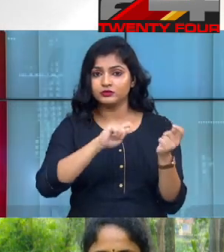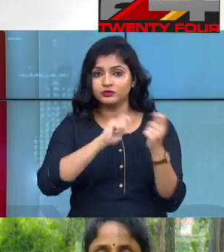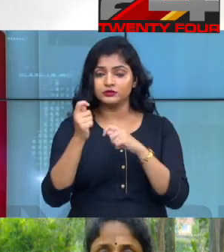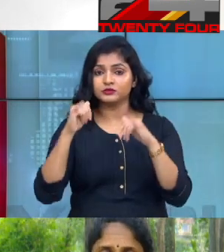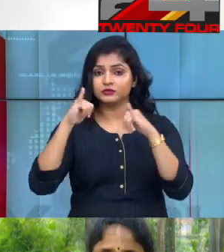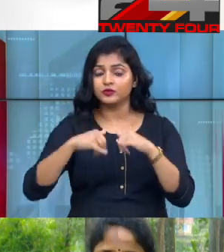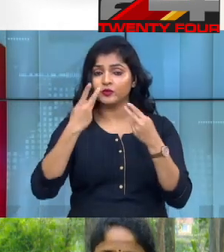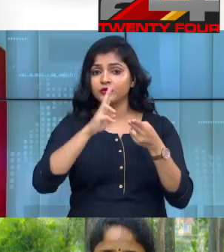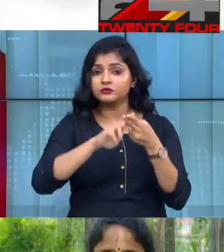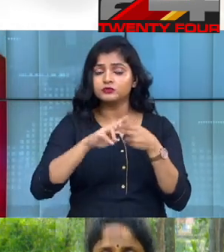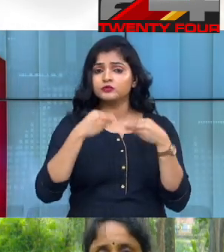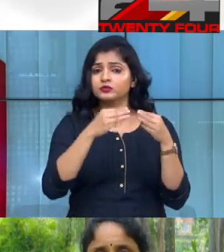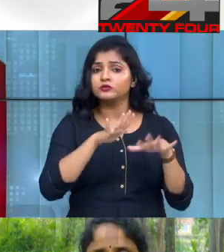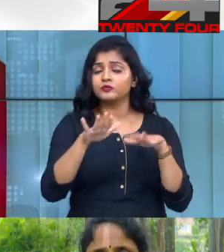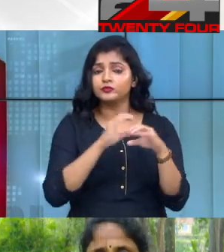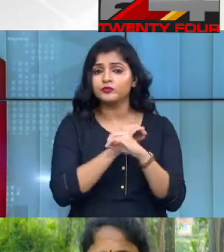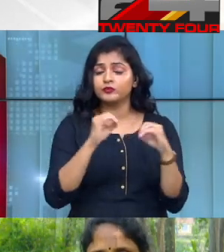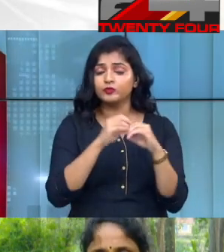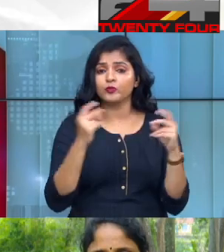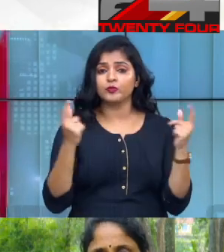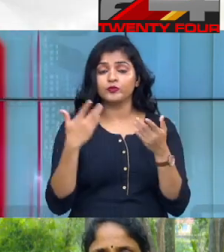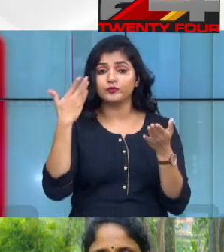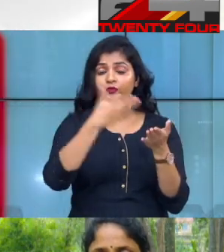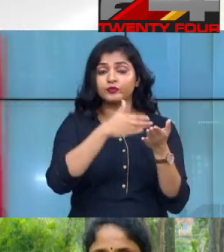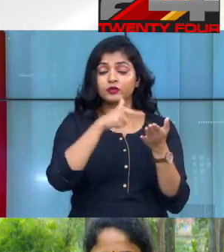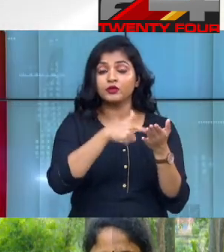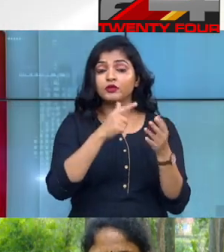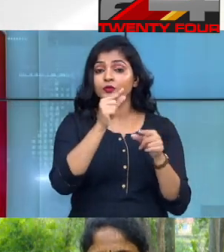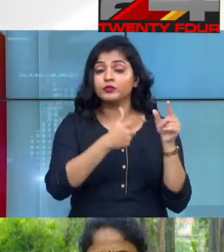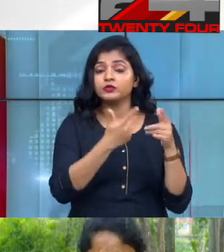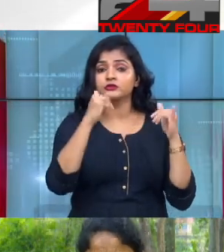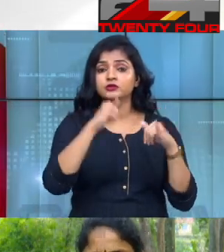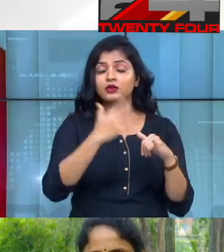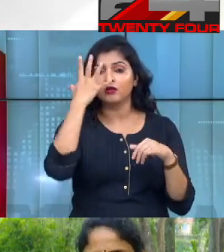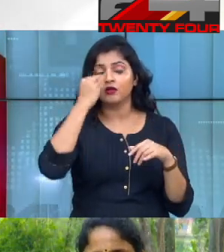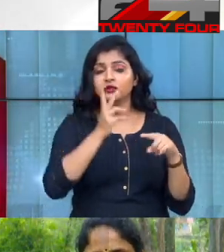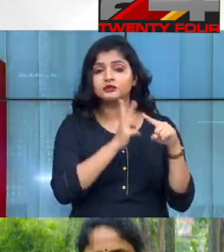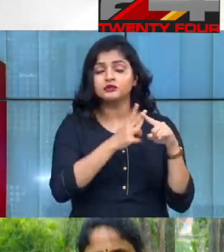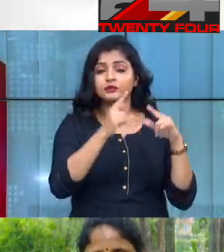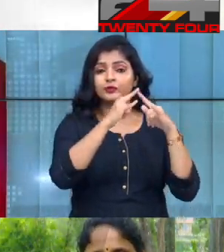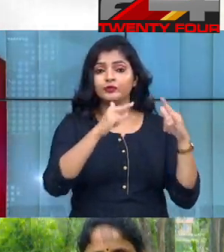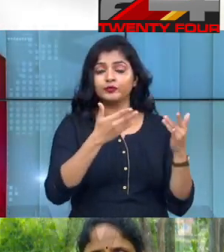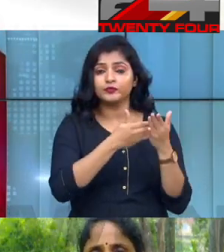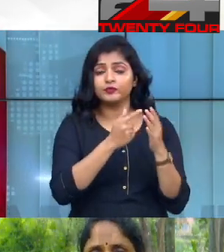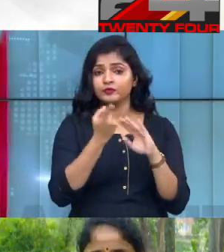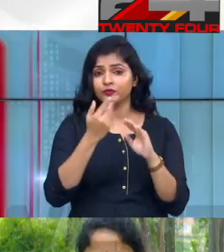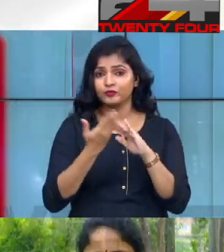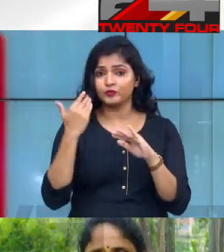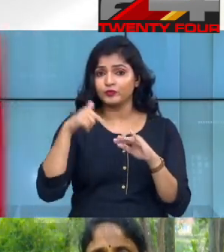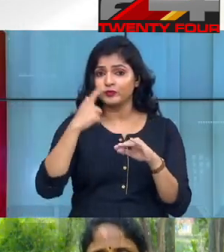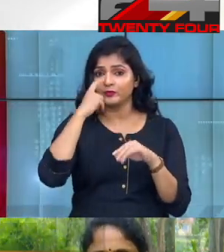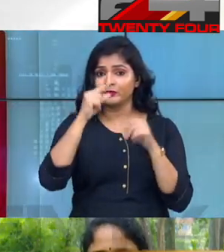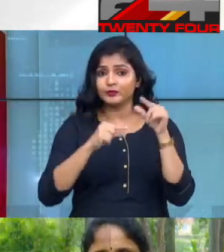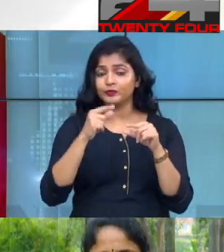പൊളിച്ചു മാറ്റുന്നു. രാത്രി മുഴുവൻ സമയവും ഈ കുടിൽ പൊളിച്ച സ്ഥലത്ത് ഈ കുടുംബങ്ങൾക്ക് താമസിക്കേണ്ടി വന്നു. നമ്മളിപ്പോൾ നേരത്തെ കേട്ടതാണ് ആ ഒരു സ്ത്രീയുടെ വാക്കുകൾ.